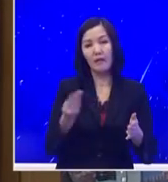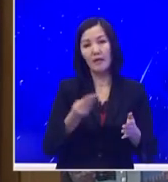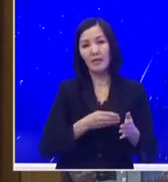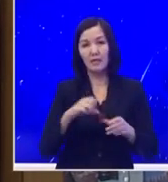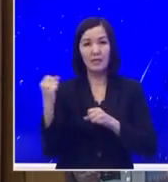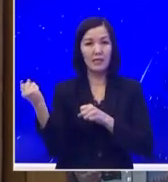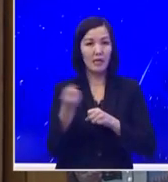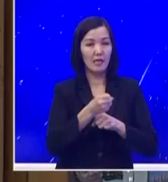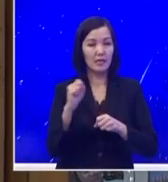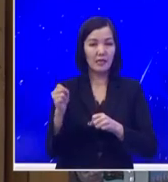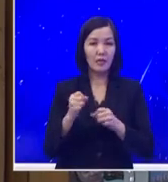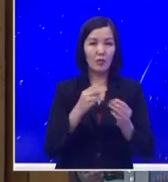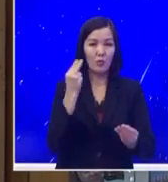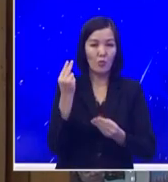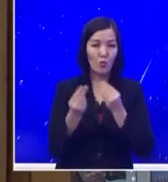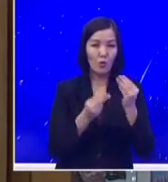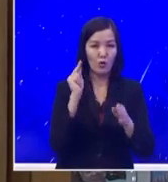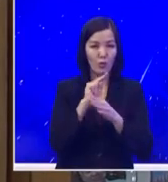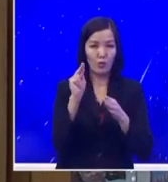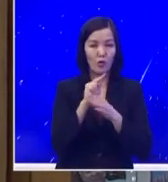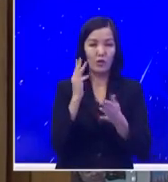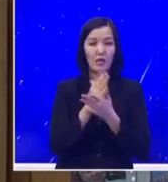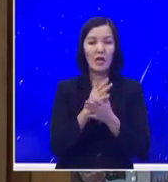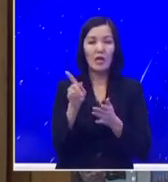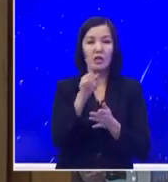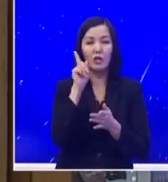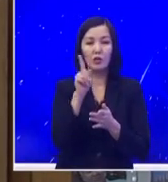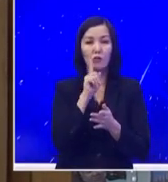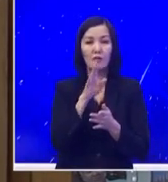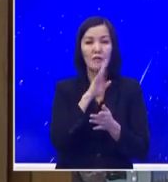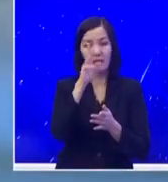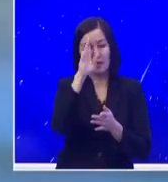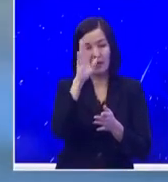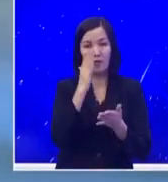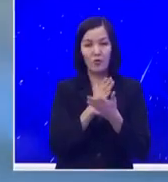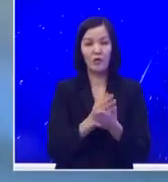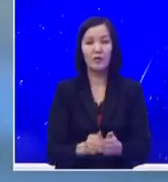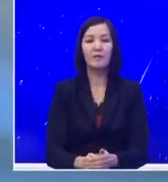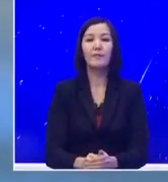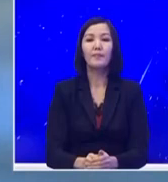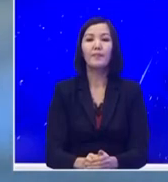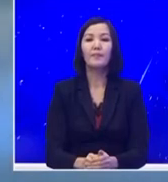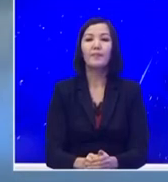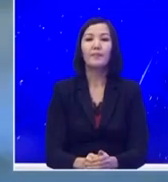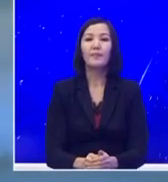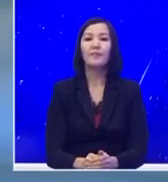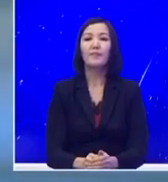береді. Жаттығу арнайы жаттығуларын біздің жас өспірім балалар мен қыздарға үйретеді.